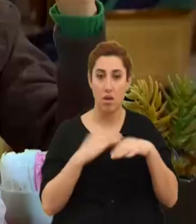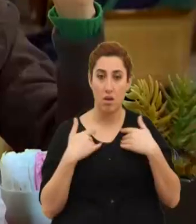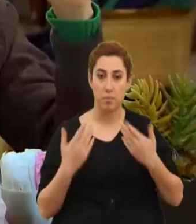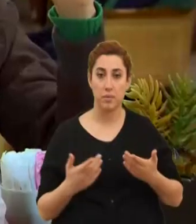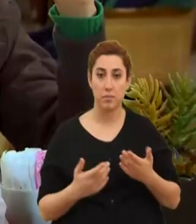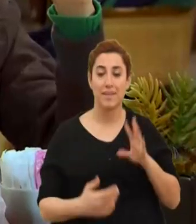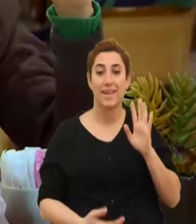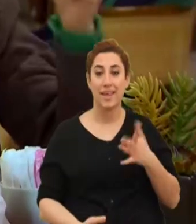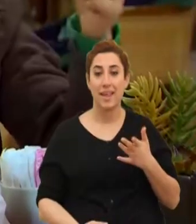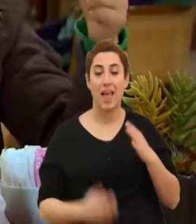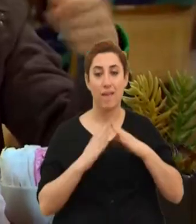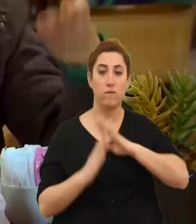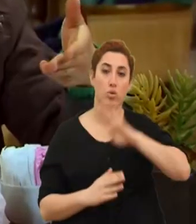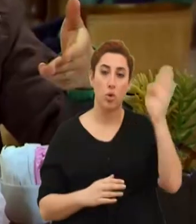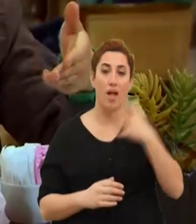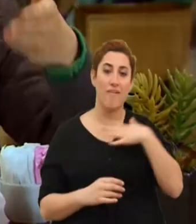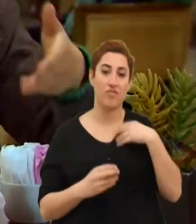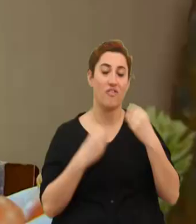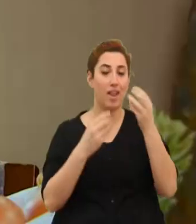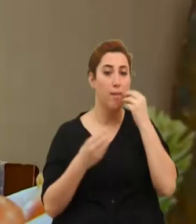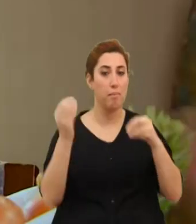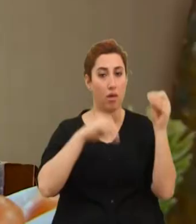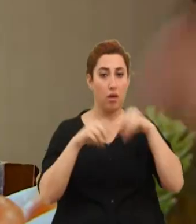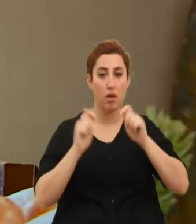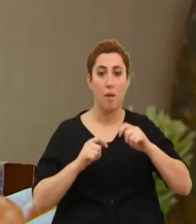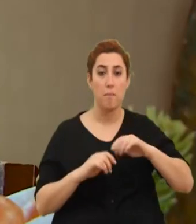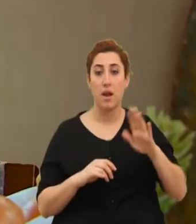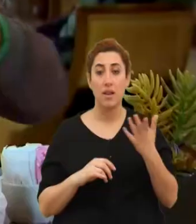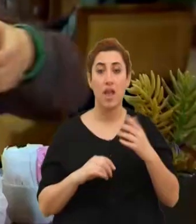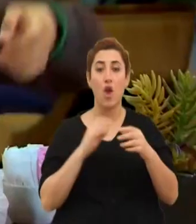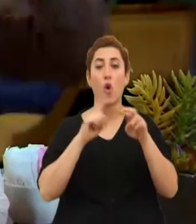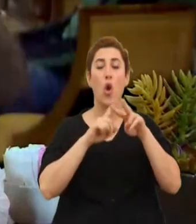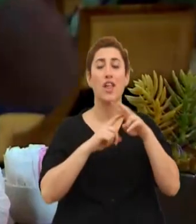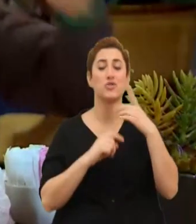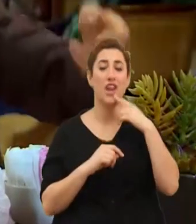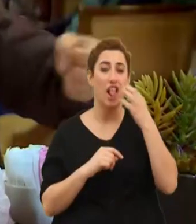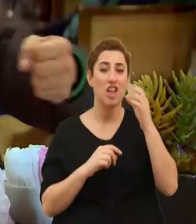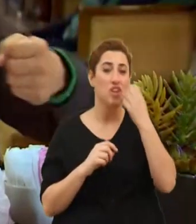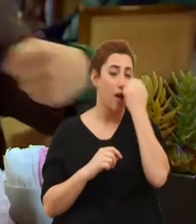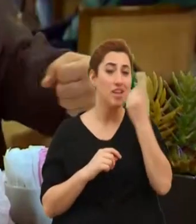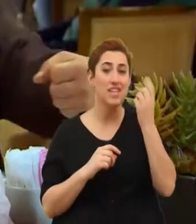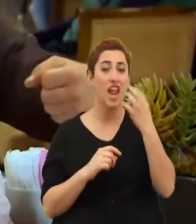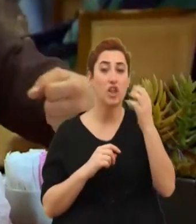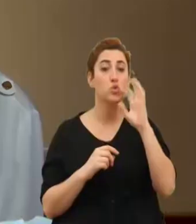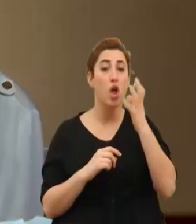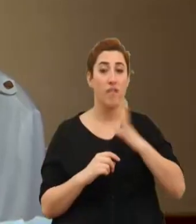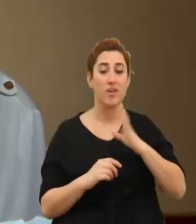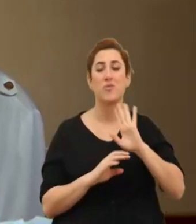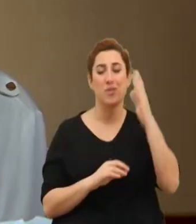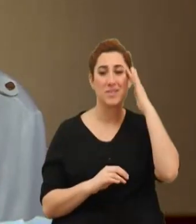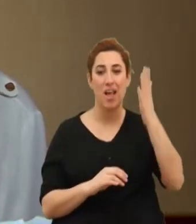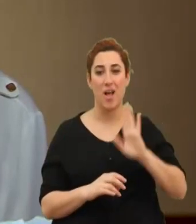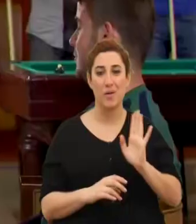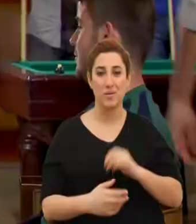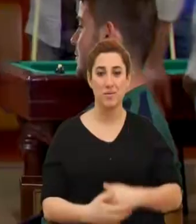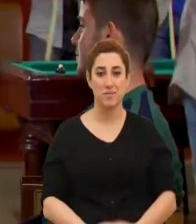yapacağız? Ya eve götürürsünüz annenize yemeğe koyar. Ne? Kolesterol ilacı, kanser ilacı. Soğan var. Yok